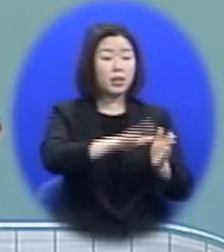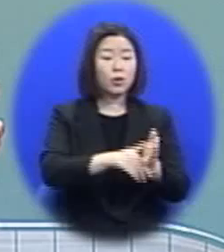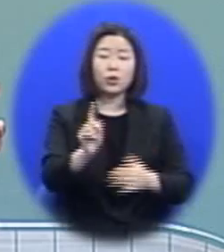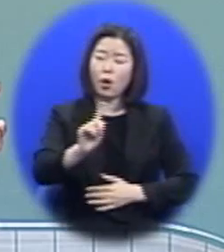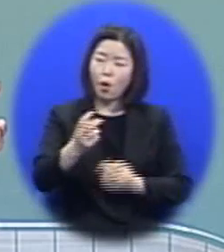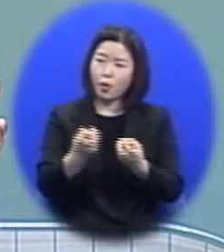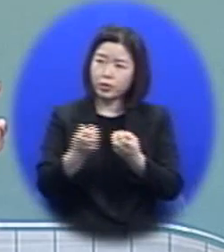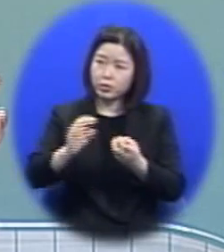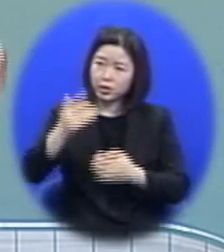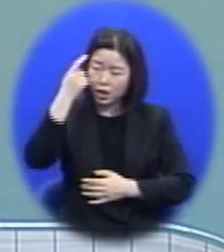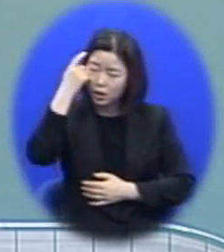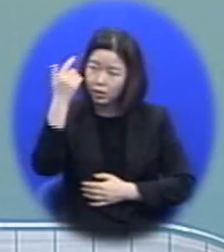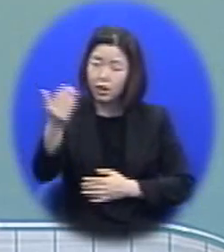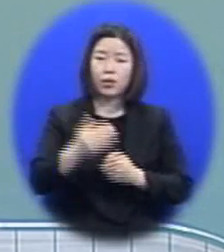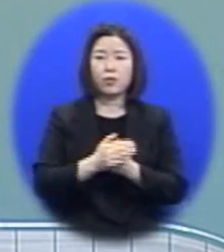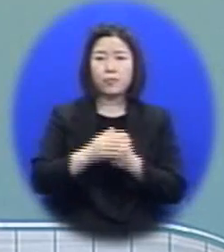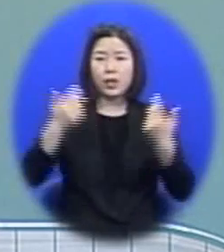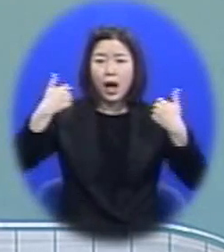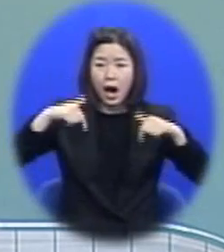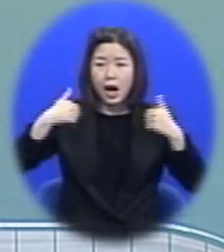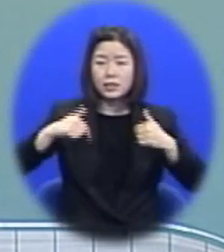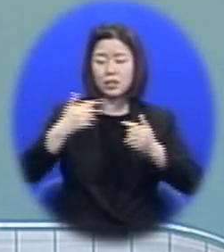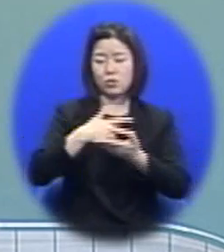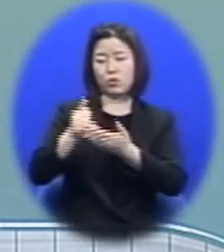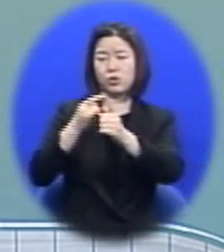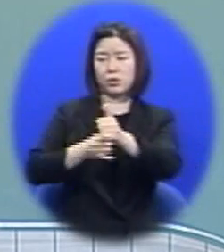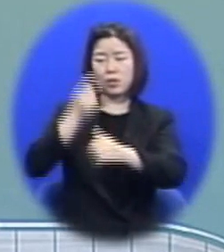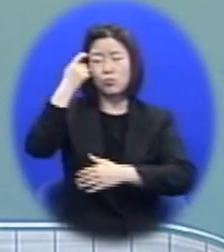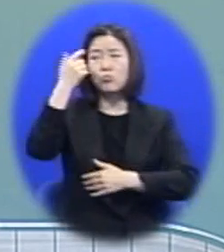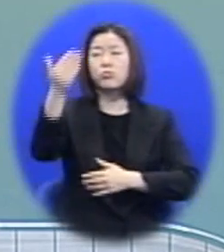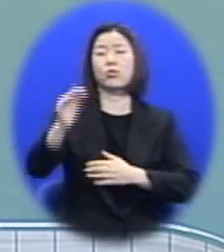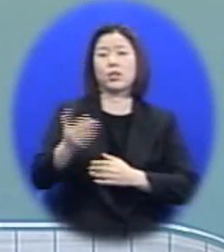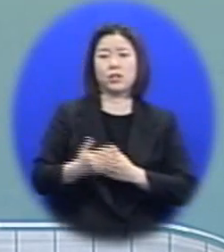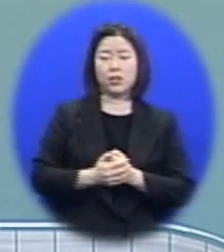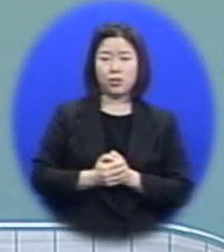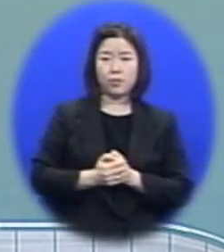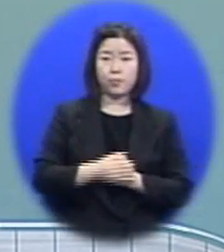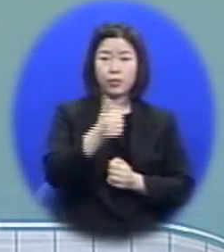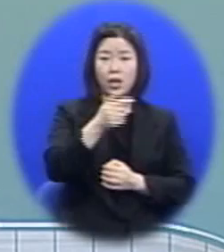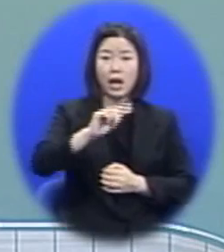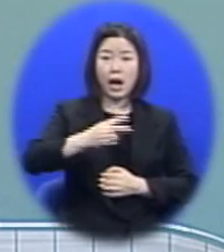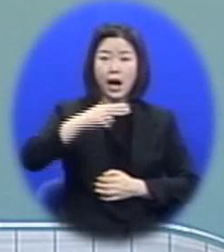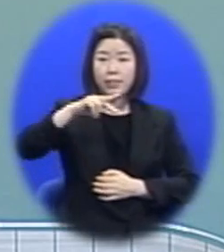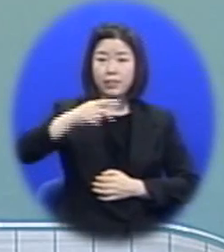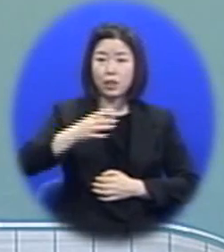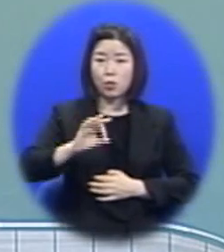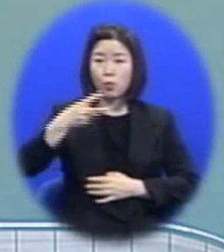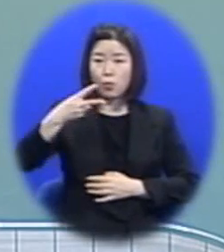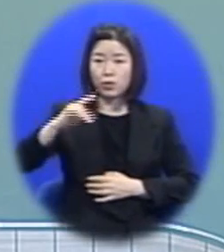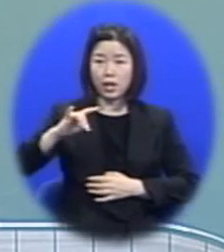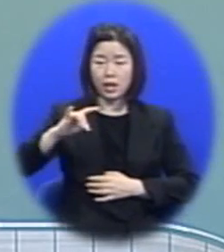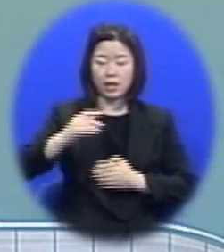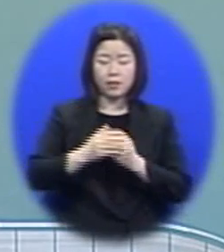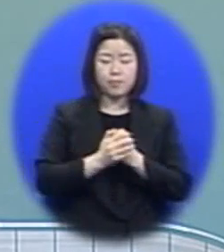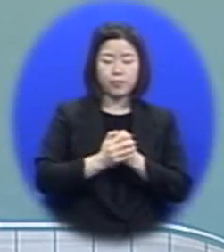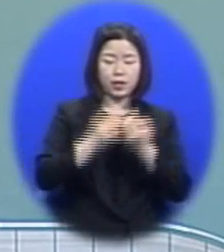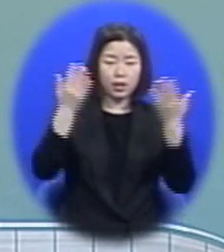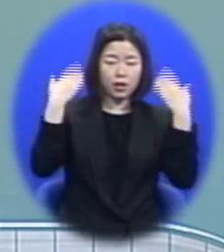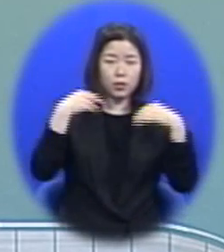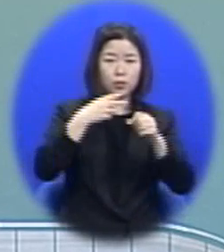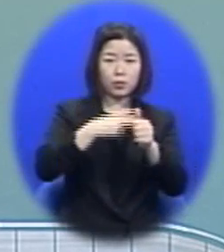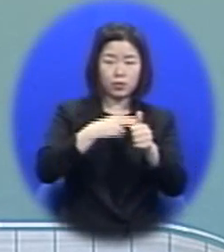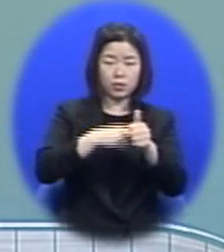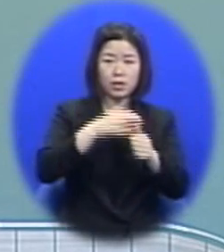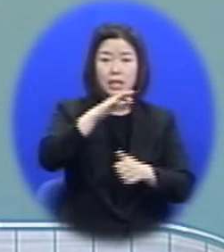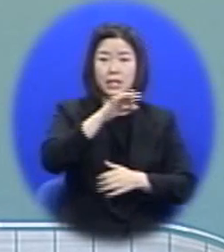할까요 항상 주님께 물어야 합니다 한동대학교 이기복 교수님이 딸이 고등학교 다닐